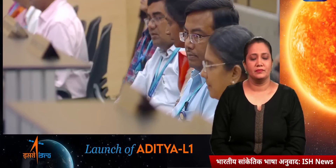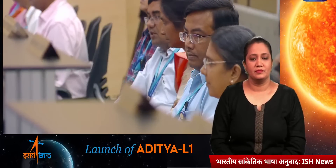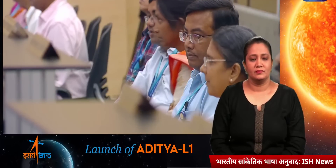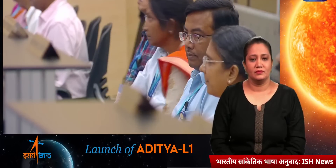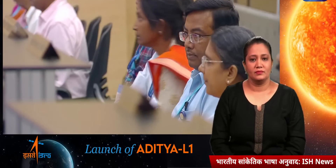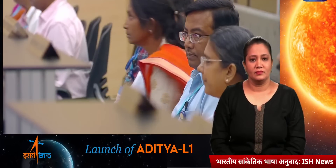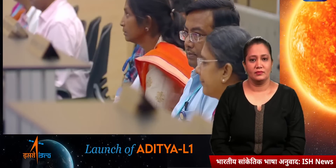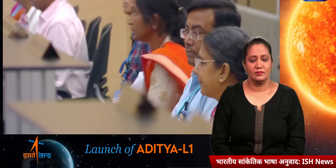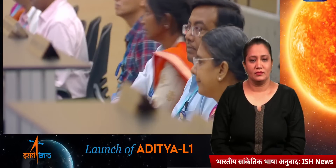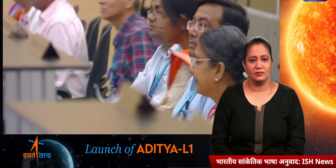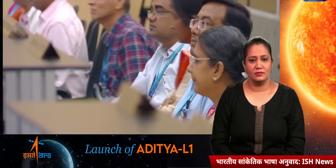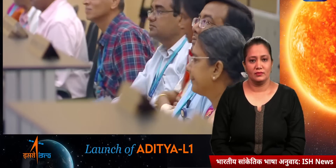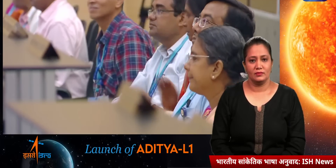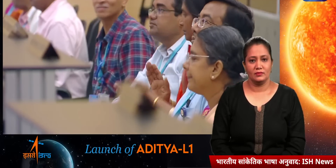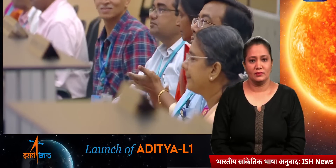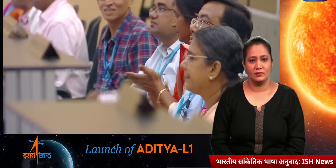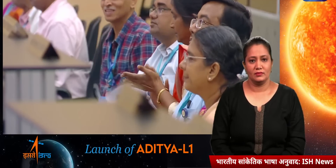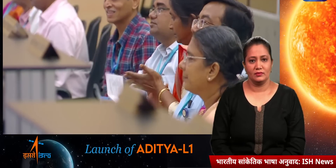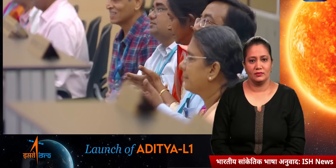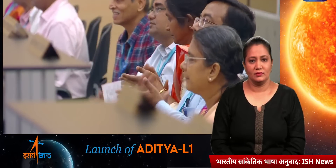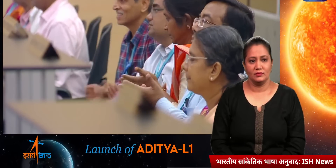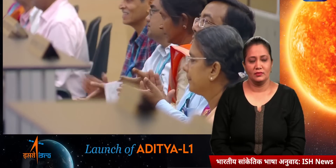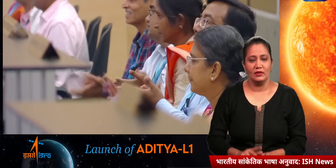फिर टर्मिनल acquires telemetry signal.